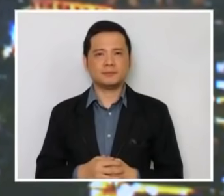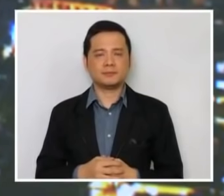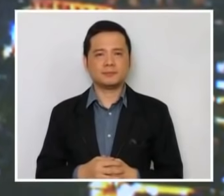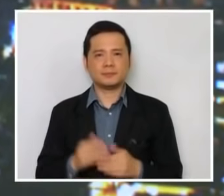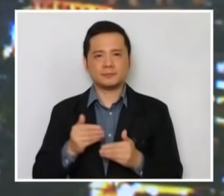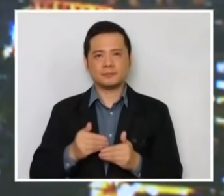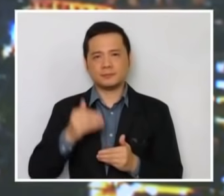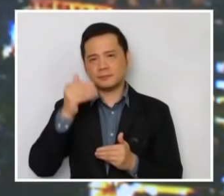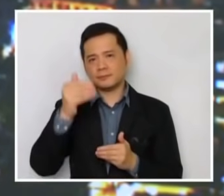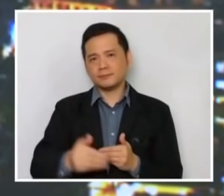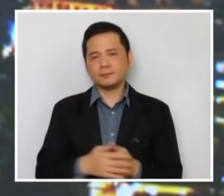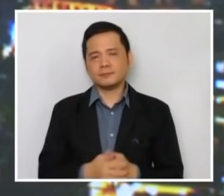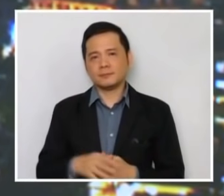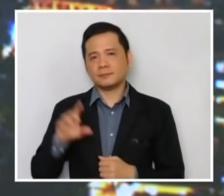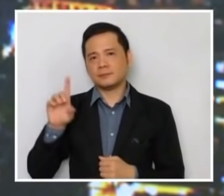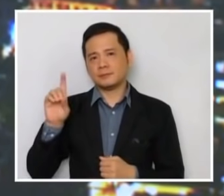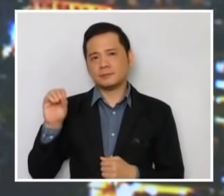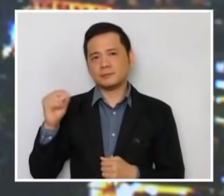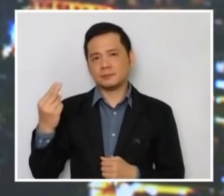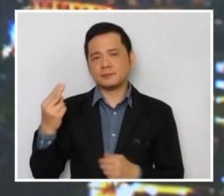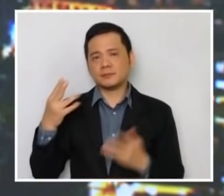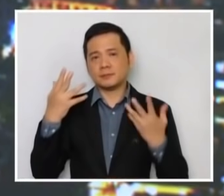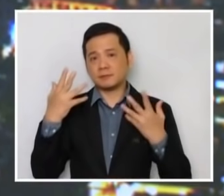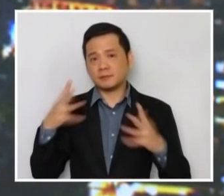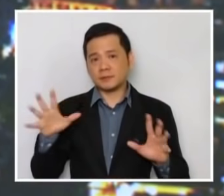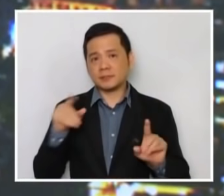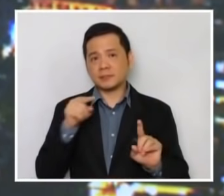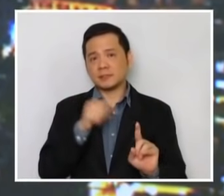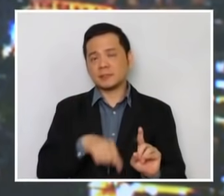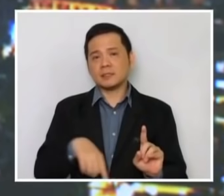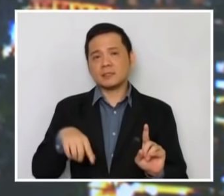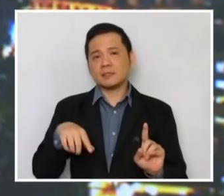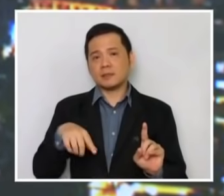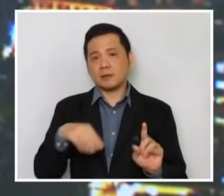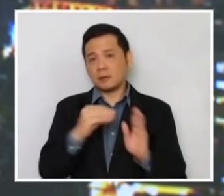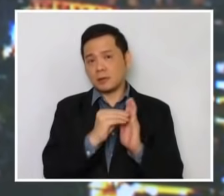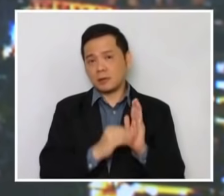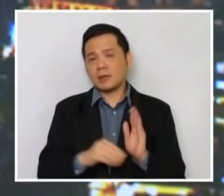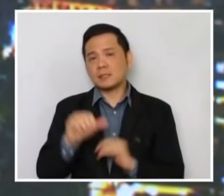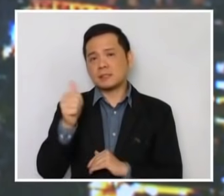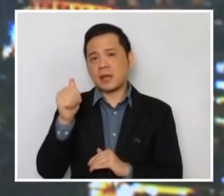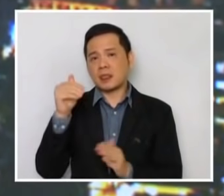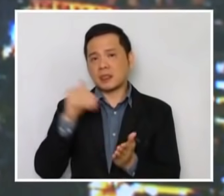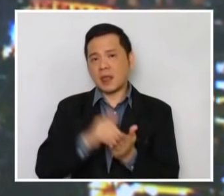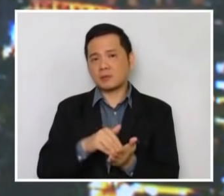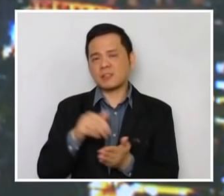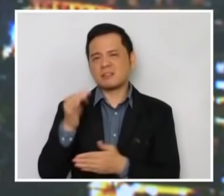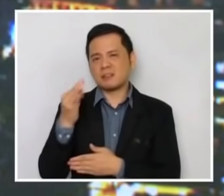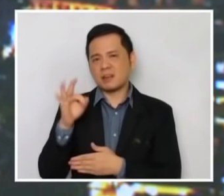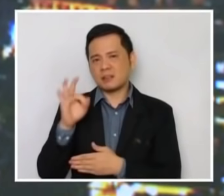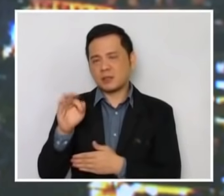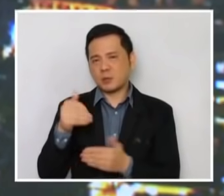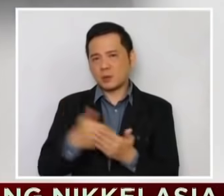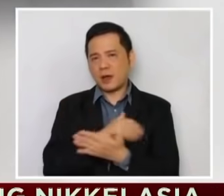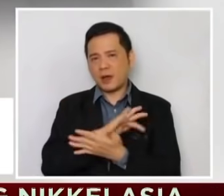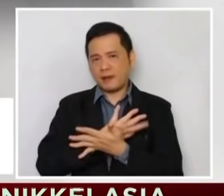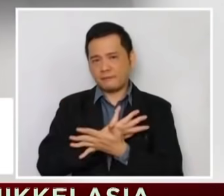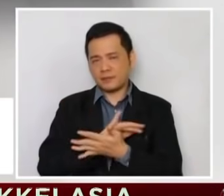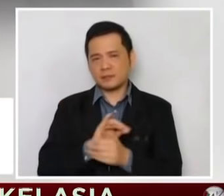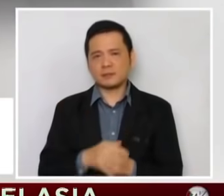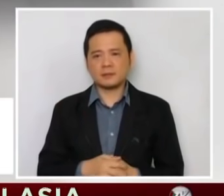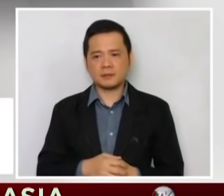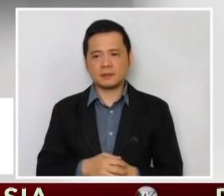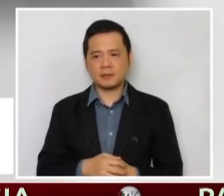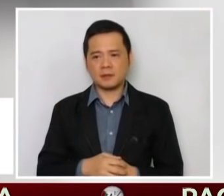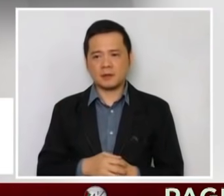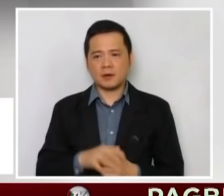Nakapagdala ang Department of Health ng 10,019 na bagong kaso ng COVID-19 ngayong araw. Dahil dito umabot